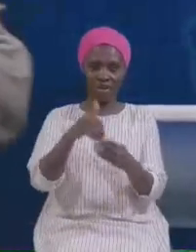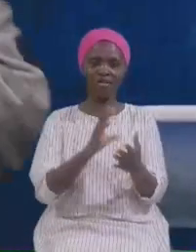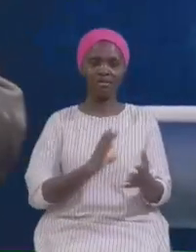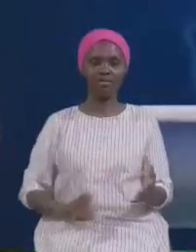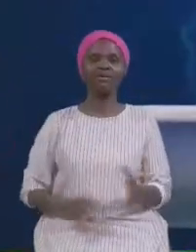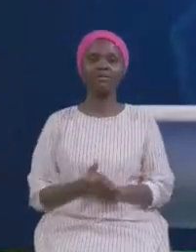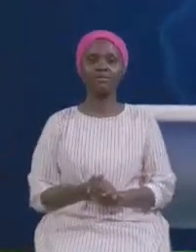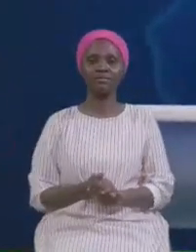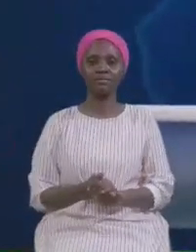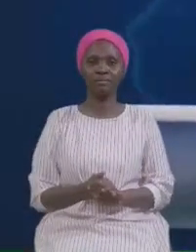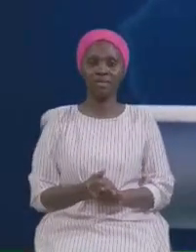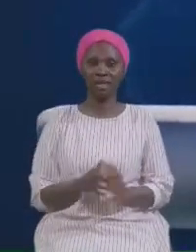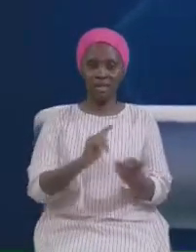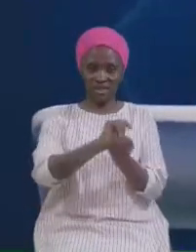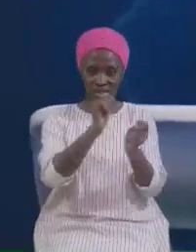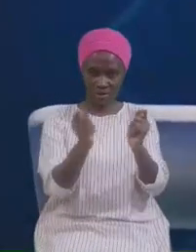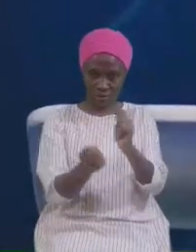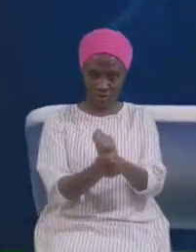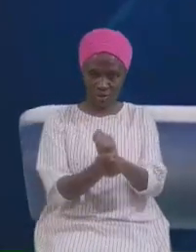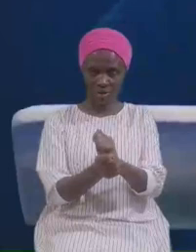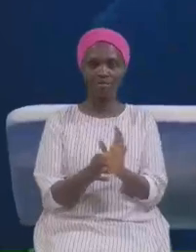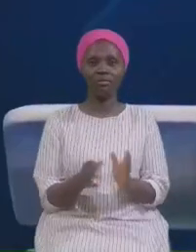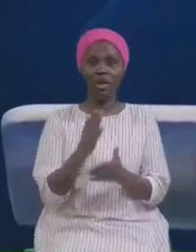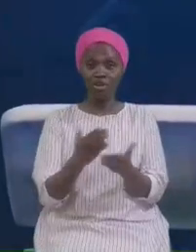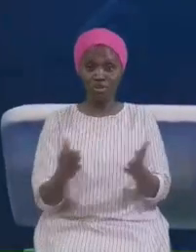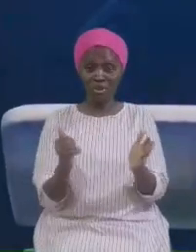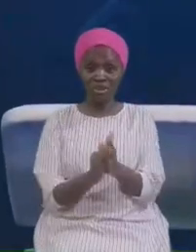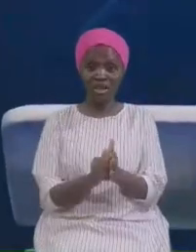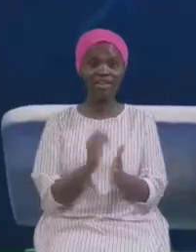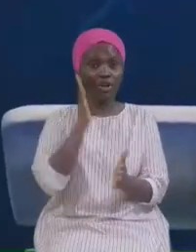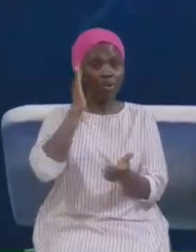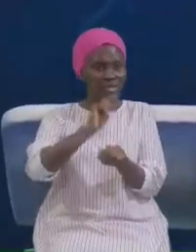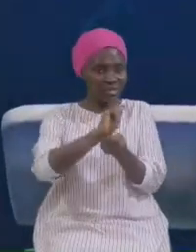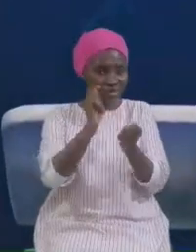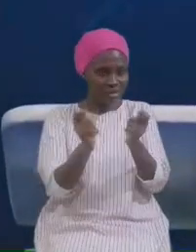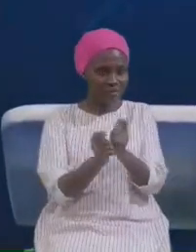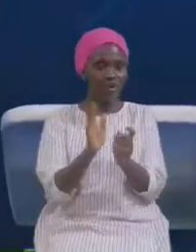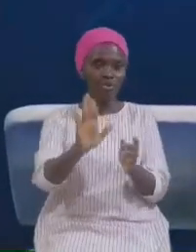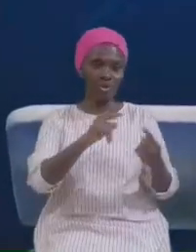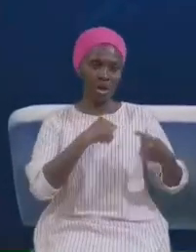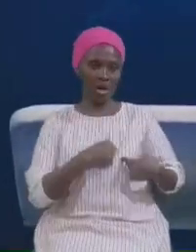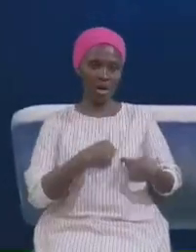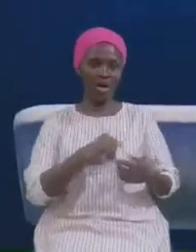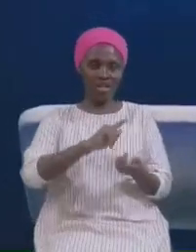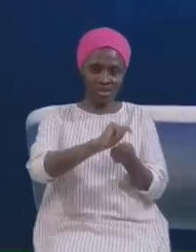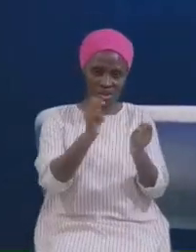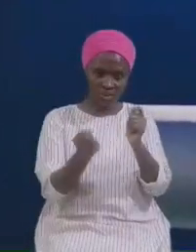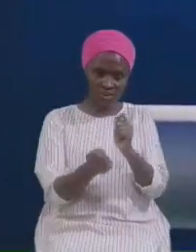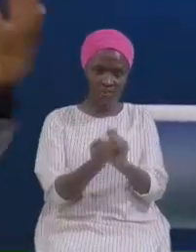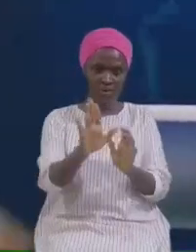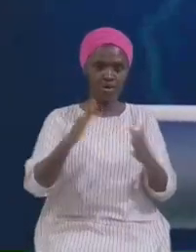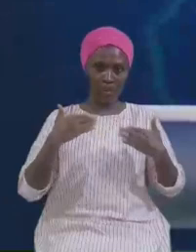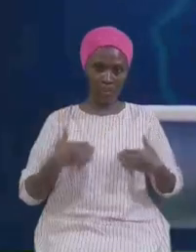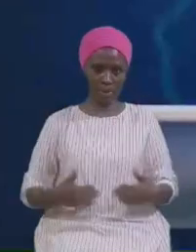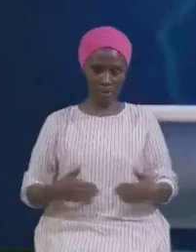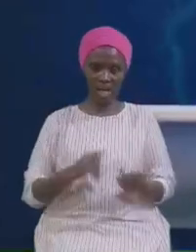Christ ». La libération transformationnelle, quelque chose qui va transformer ton cœur, qui va transformer ton